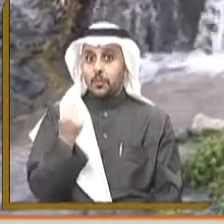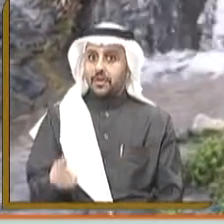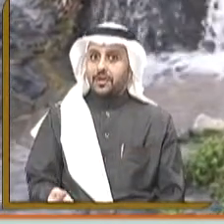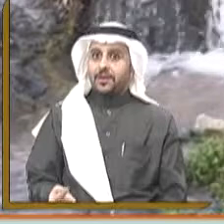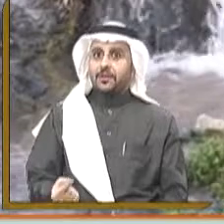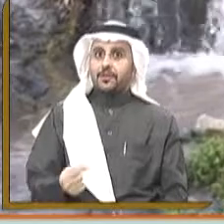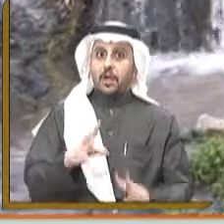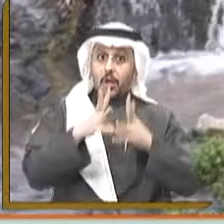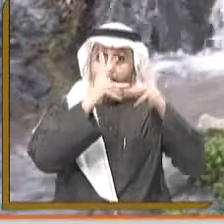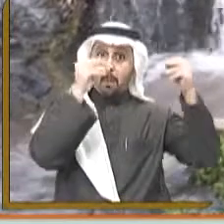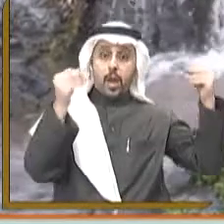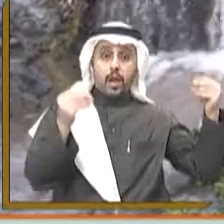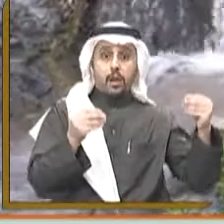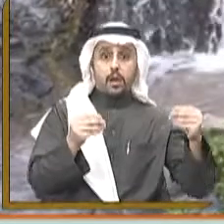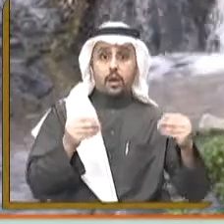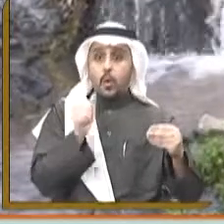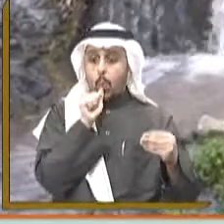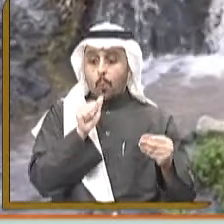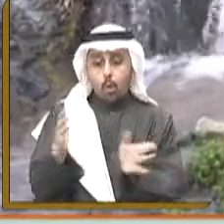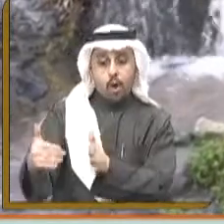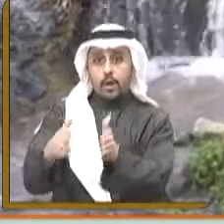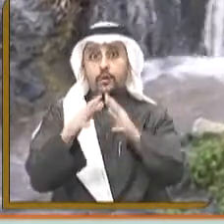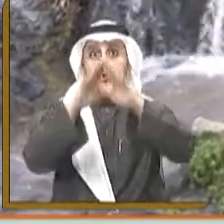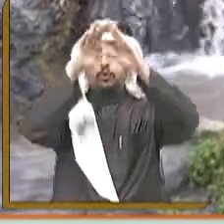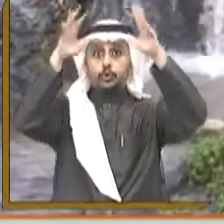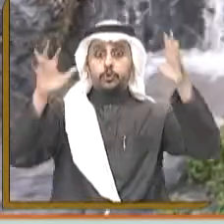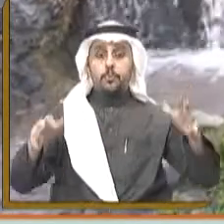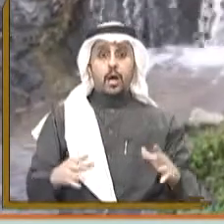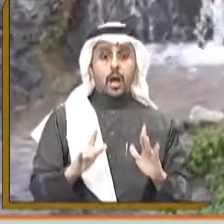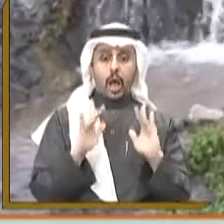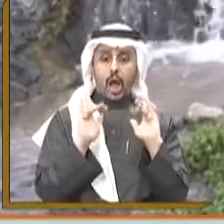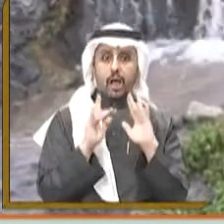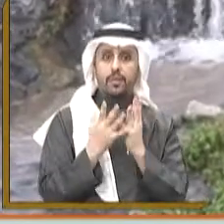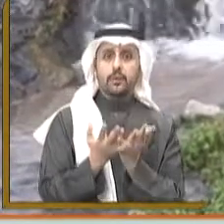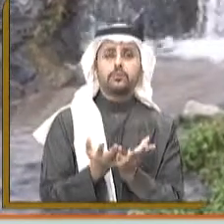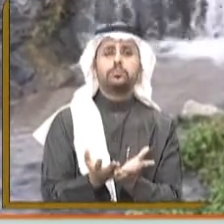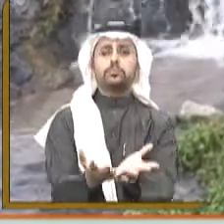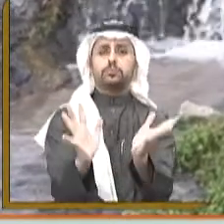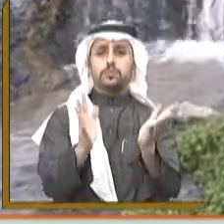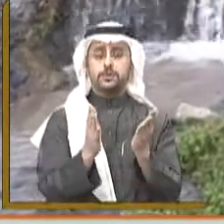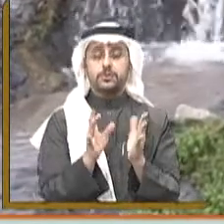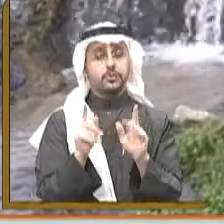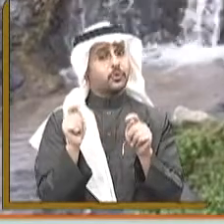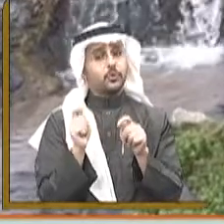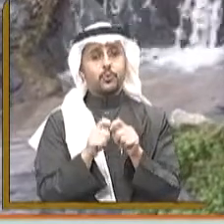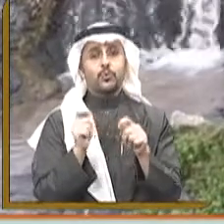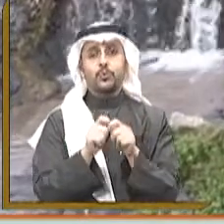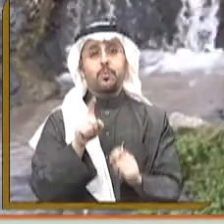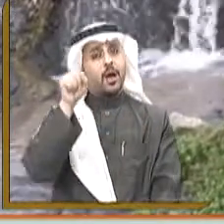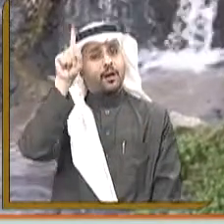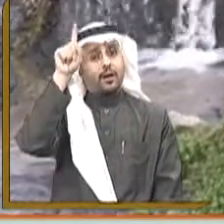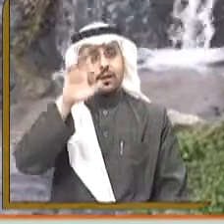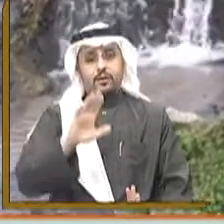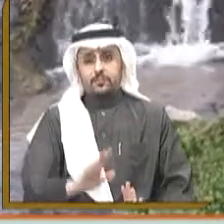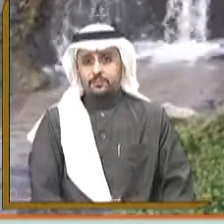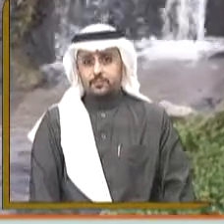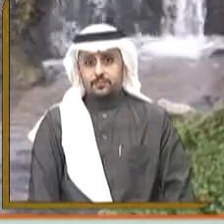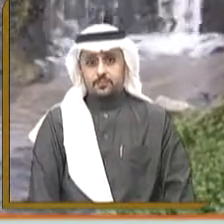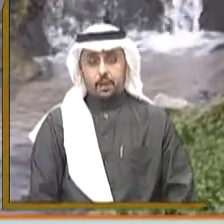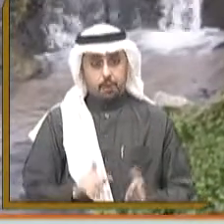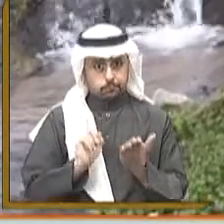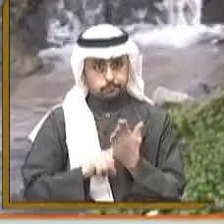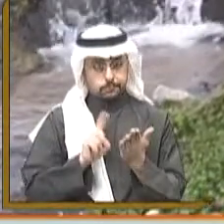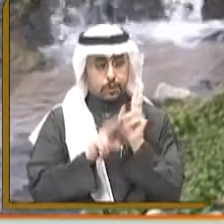تلال رملية، من أودية، من جبال، من خضرة، لكن سبحان الخالق يعني صراحة في